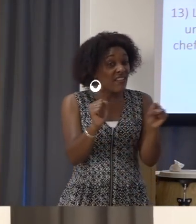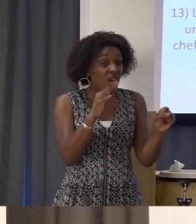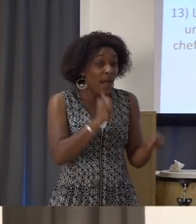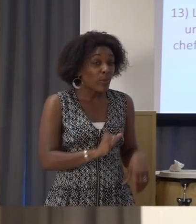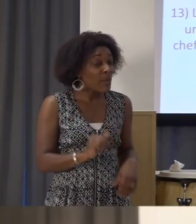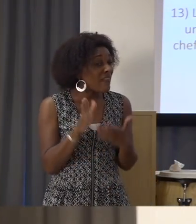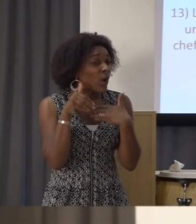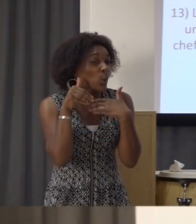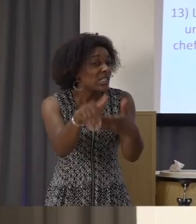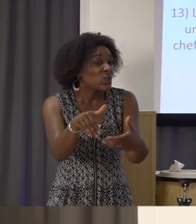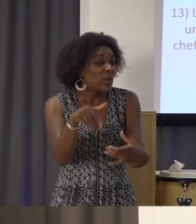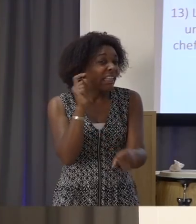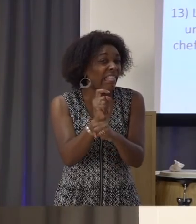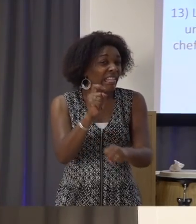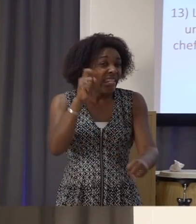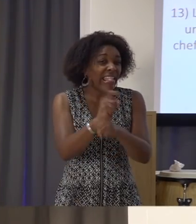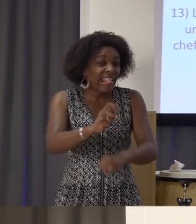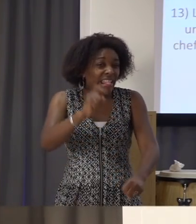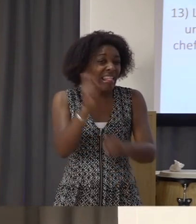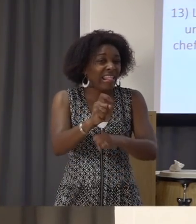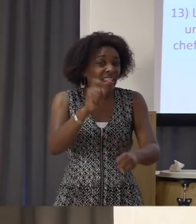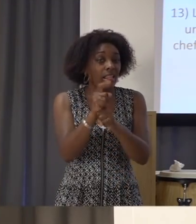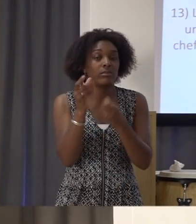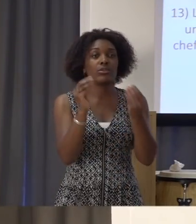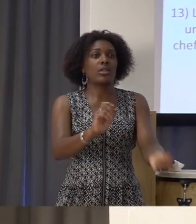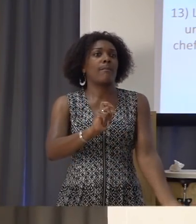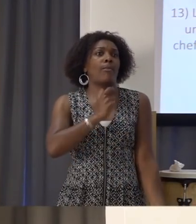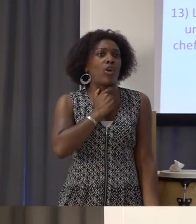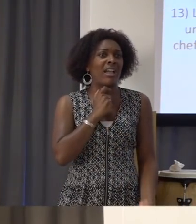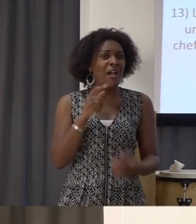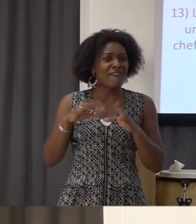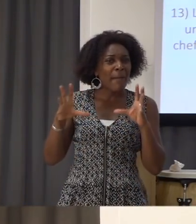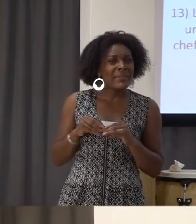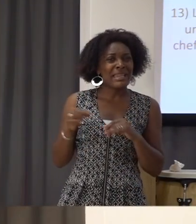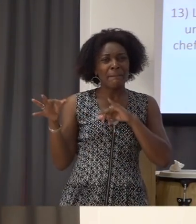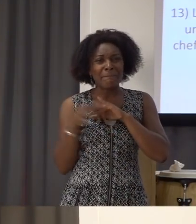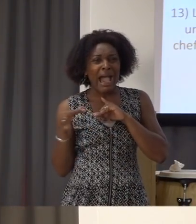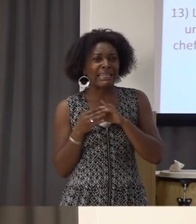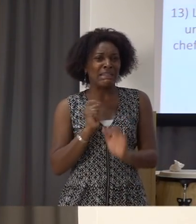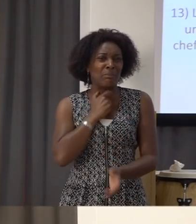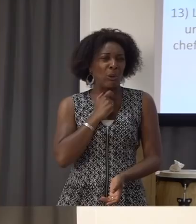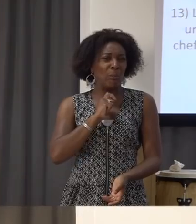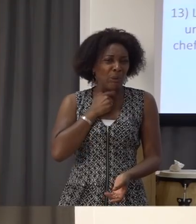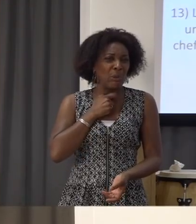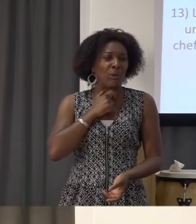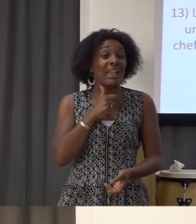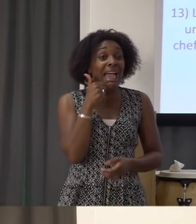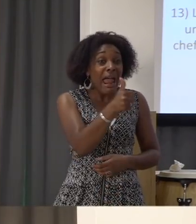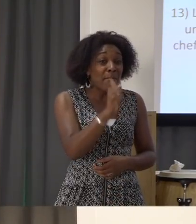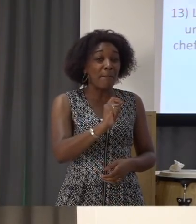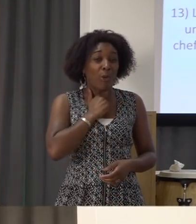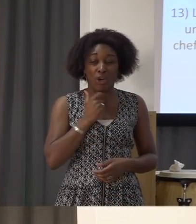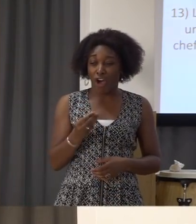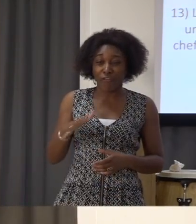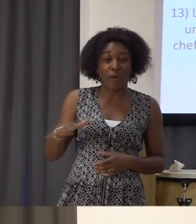Elle va continuer à être obstacle à son foyer, à son mari, à elle-même, à ses enfants